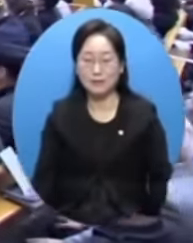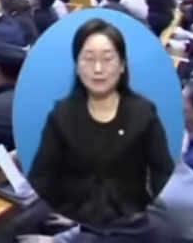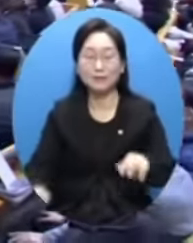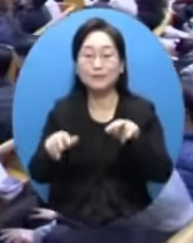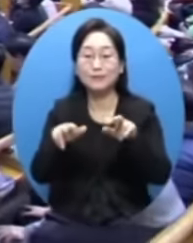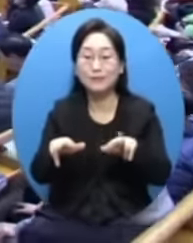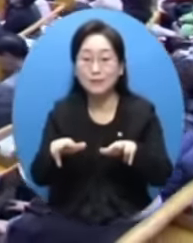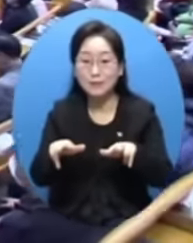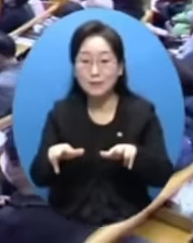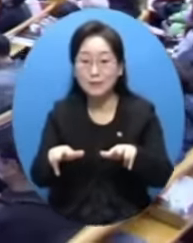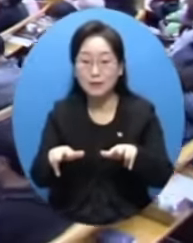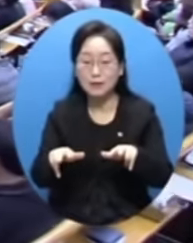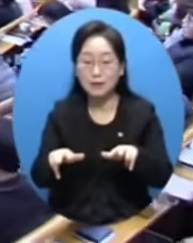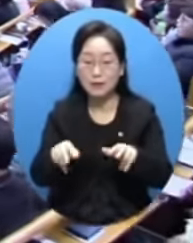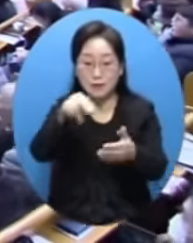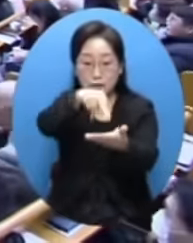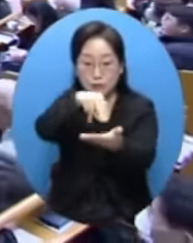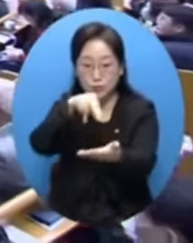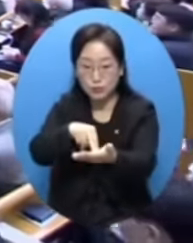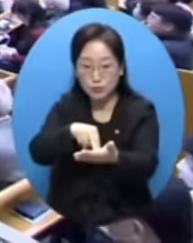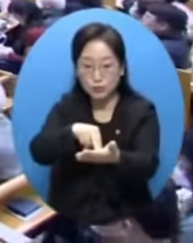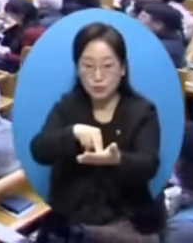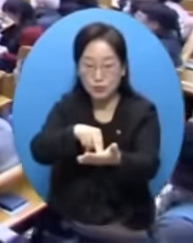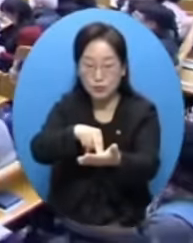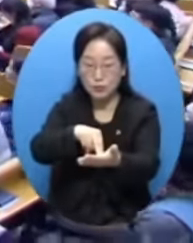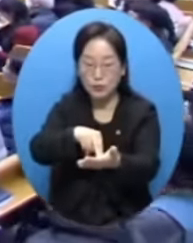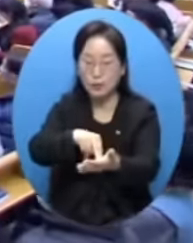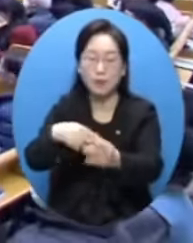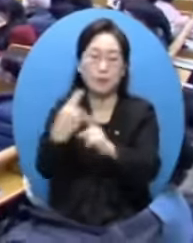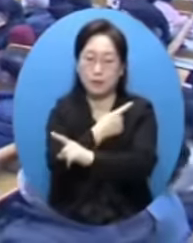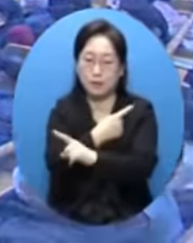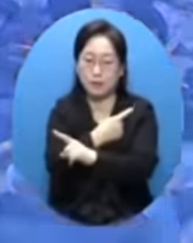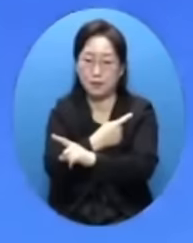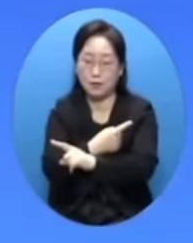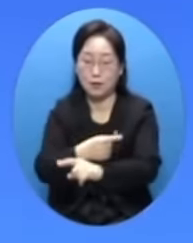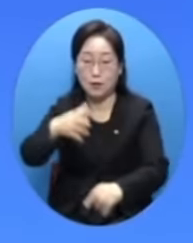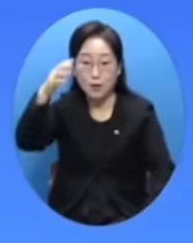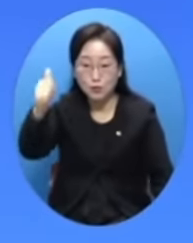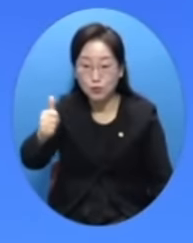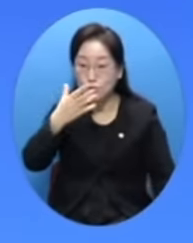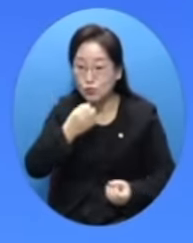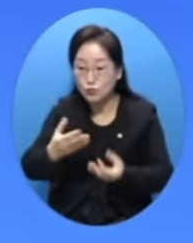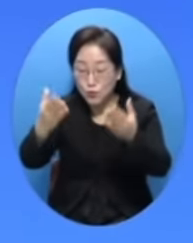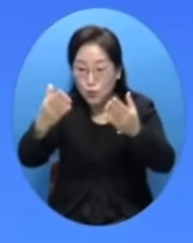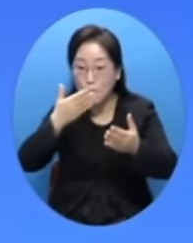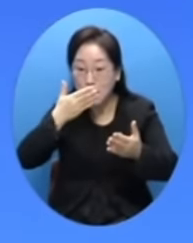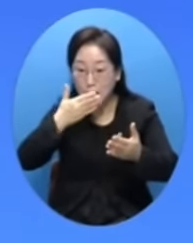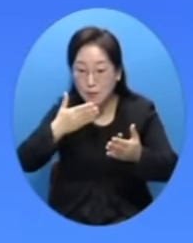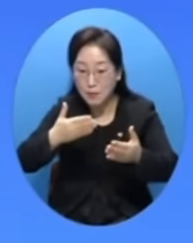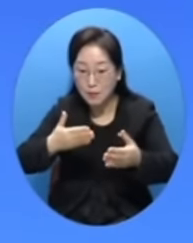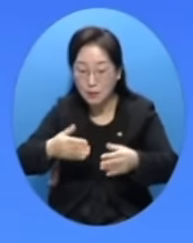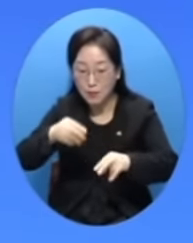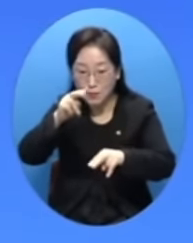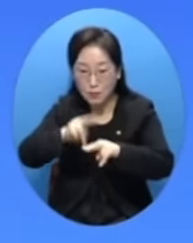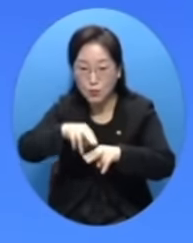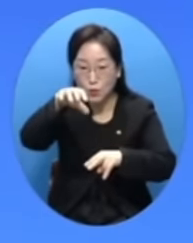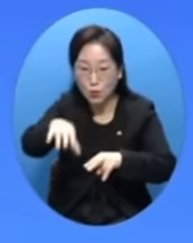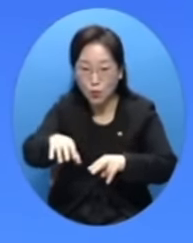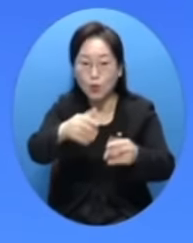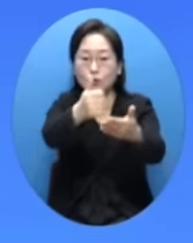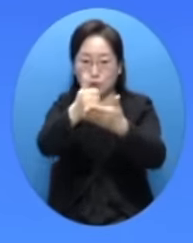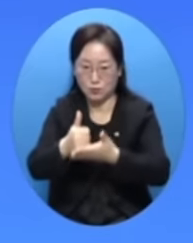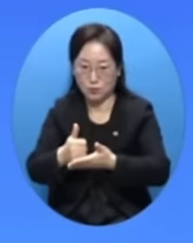이제는 신분이 바뀌는 것입니다 주인의이 축복의 잔치의 식탁에 초청을 받은 것입니다